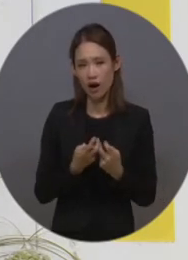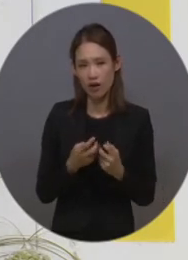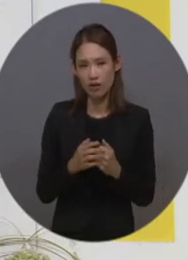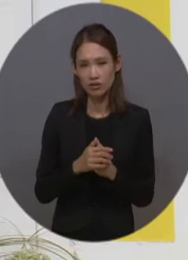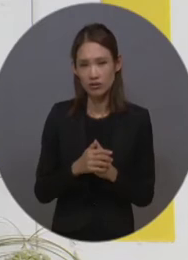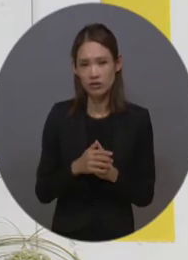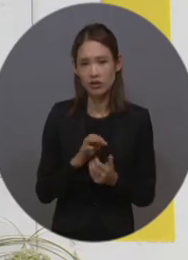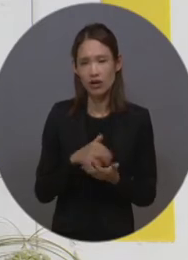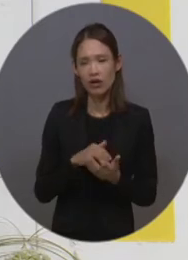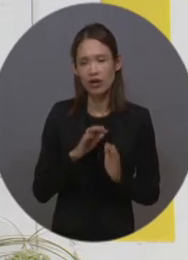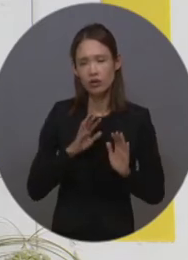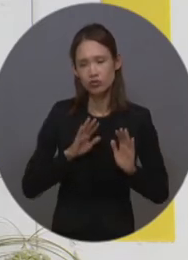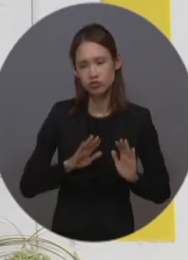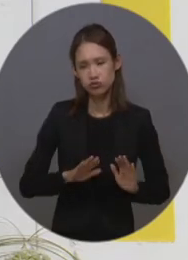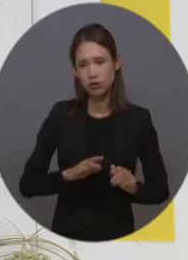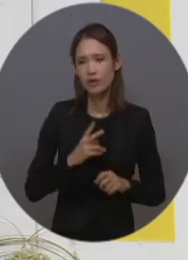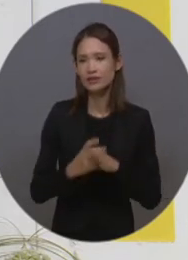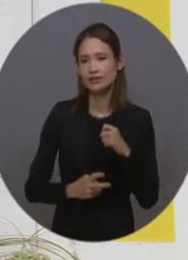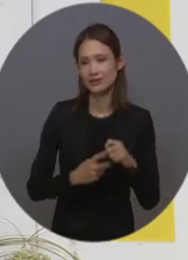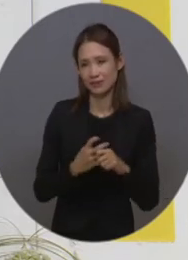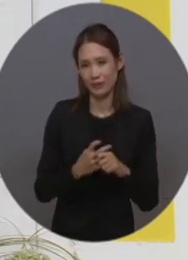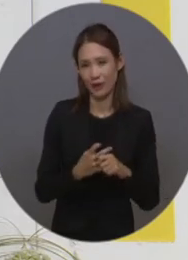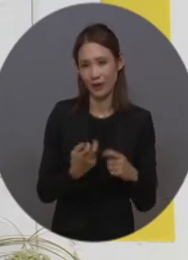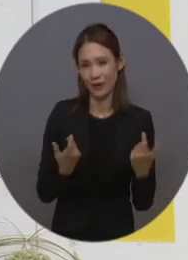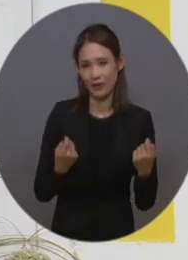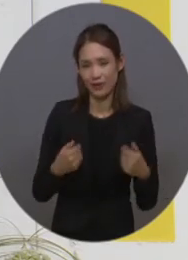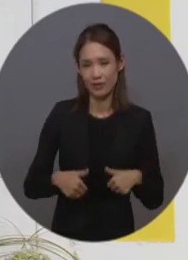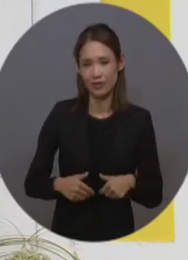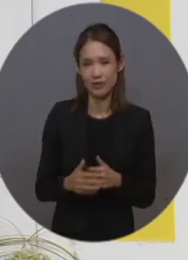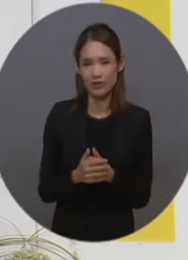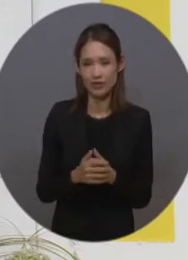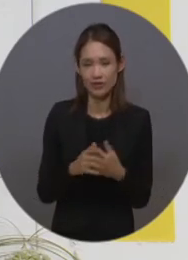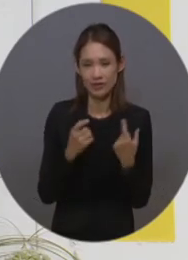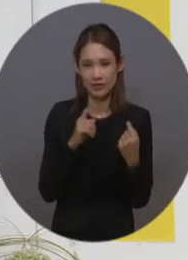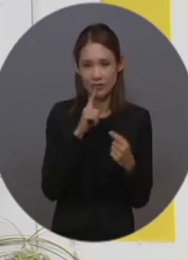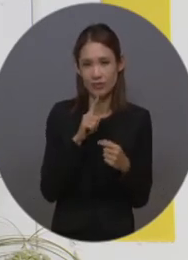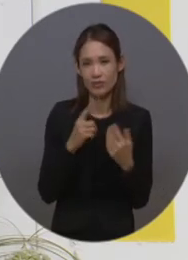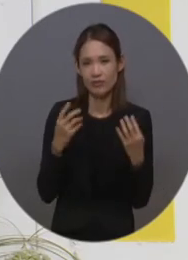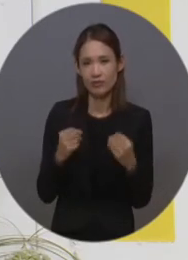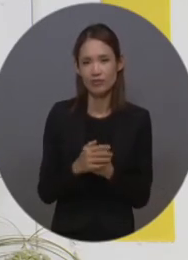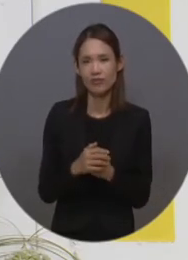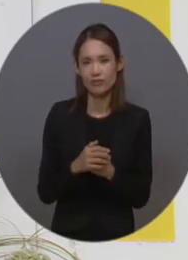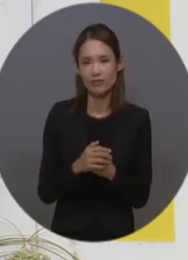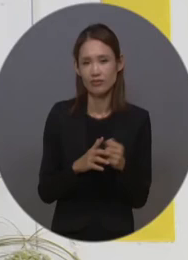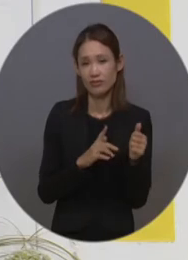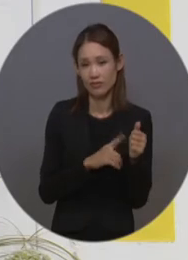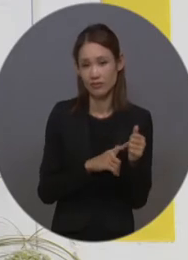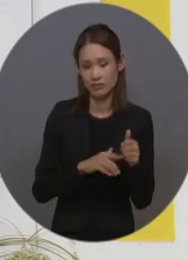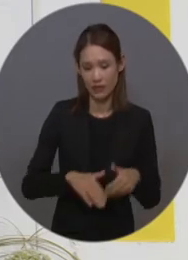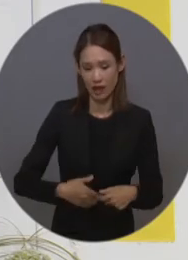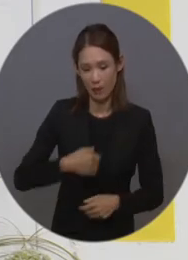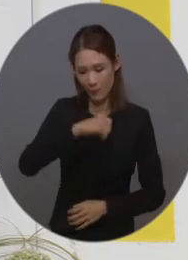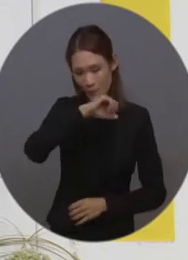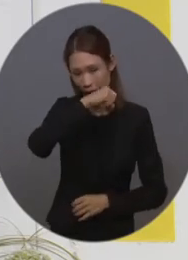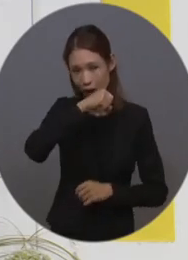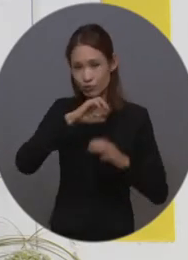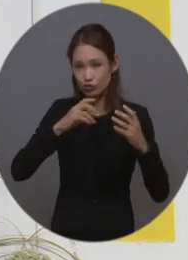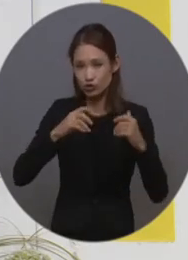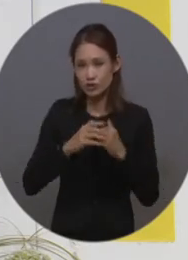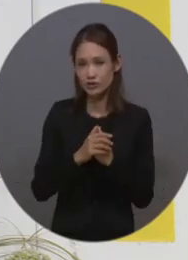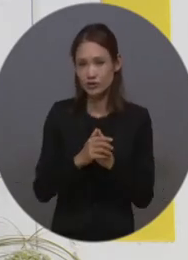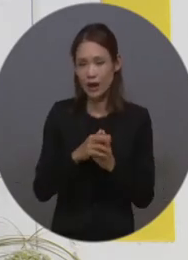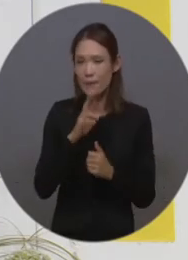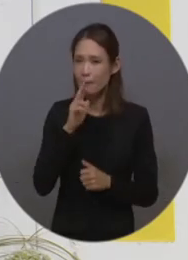터득하는데 20여 년이 걸렸다 네. 이런 얘기를 많이 했습니다. 그래서 이분이 이제 남아프리카 그 발음은